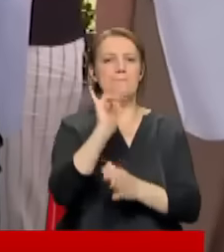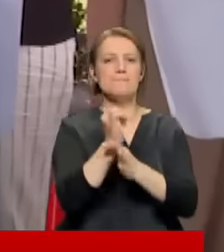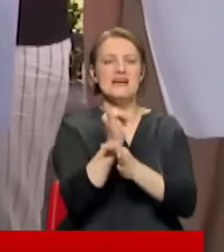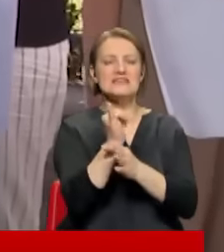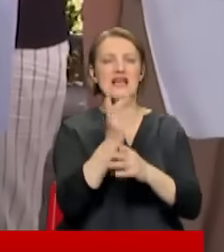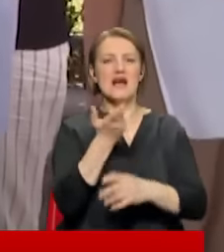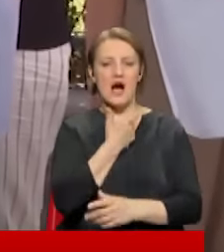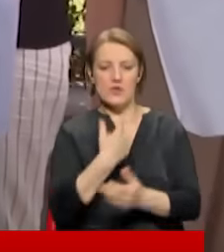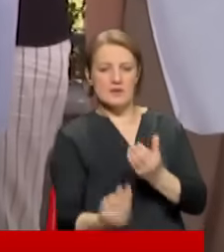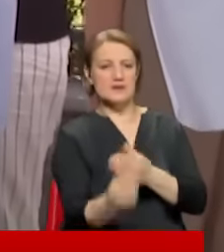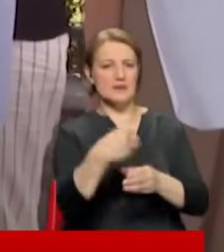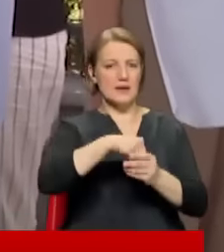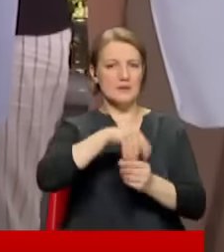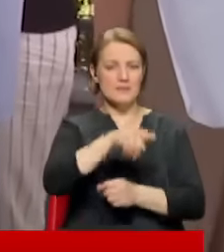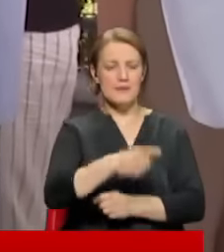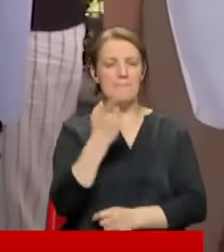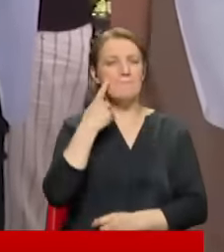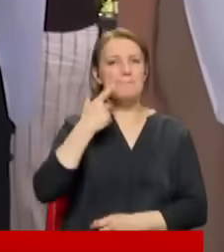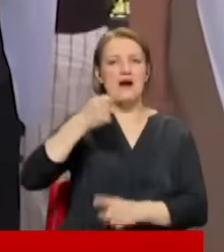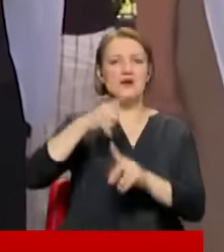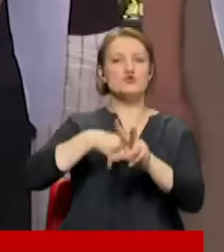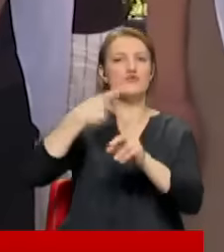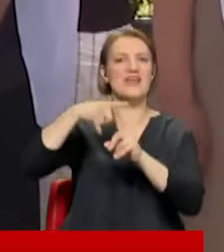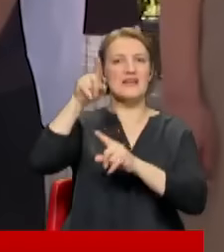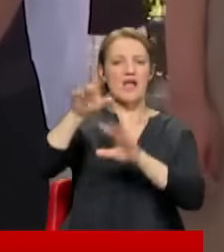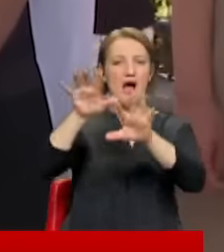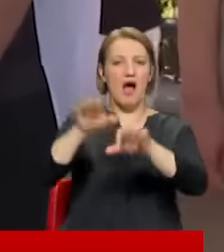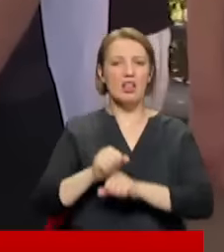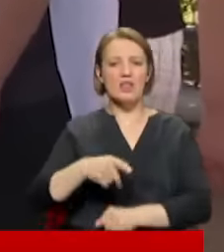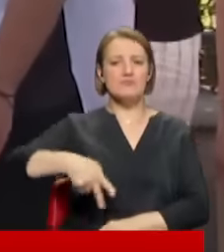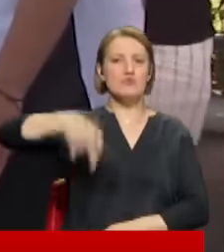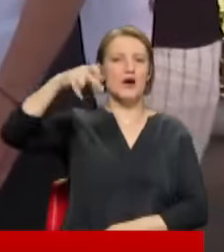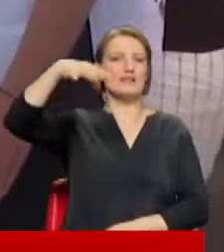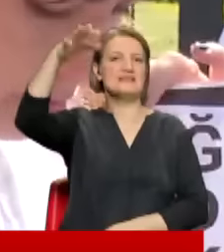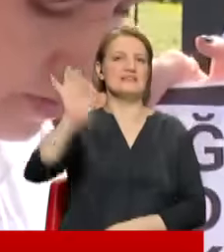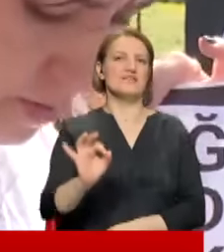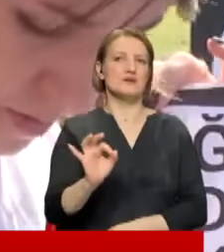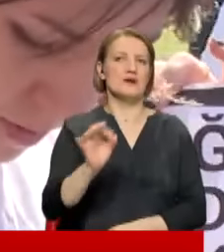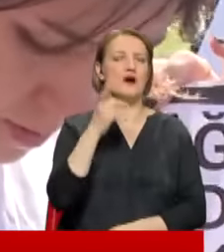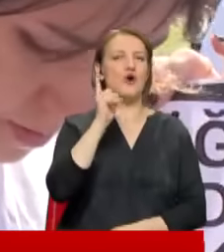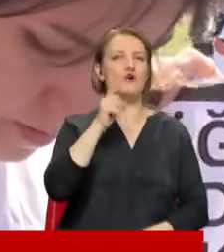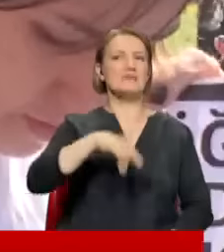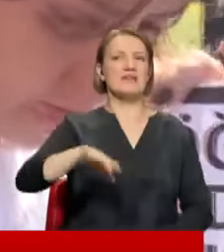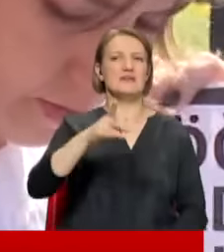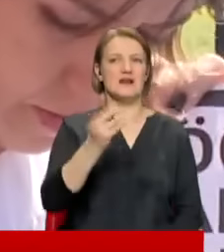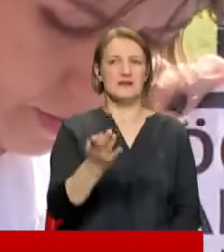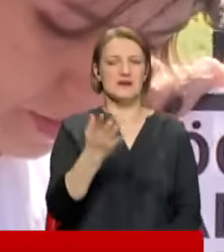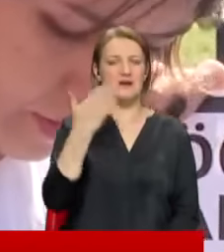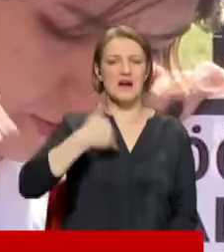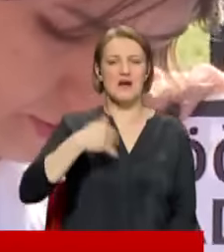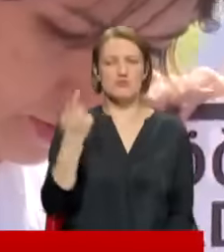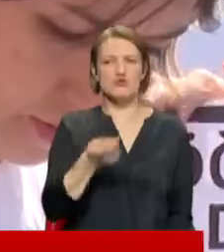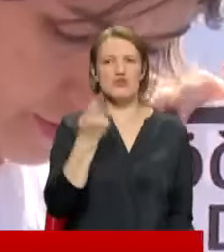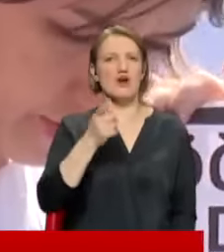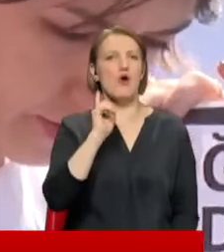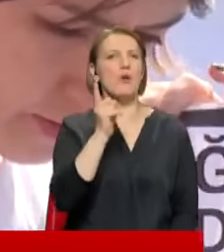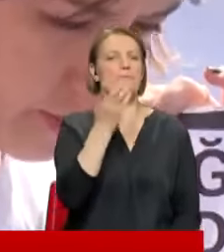dahil etmek. Bakan Yusuf Tekin'in aldığı puan sıfır. Öğretmenler kamuda